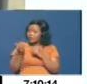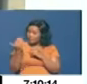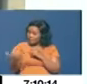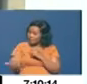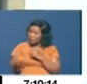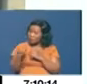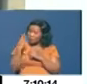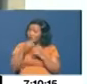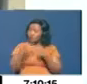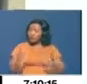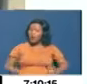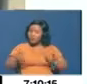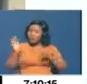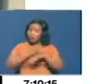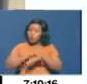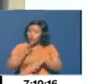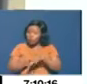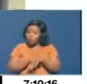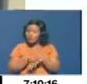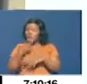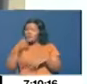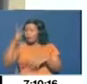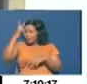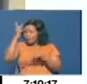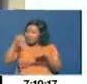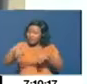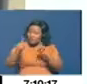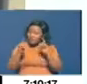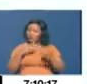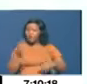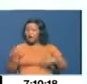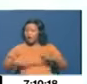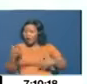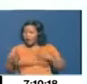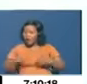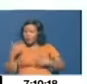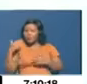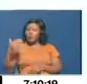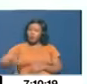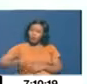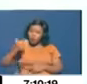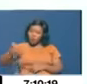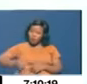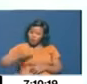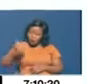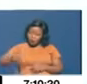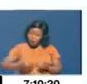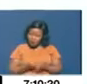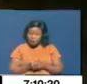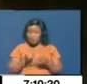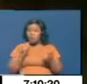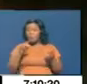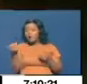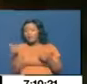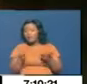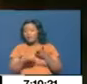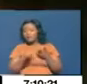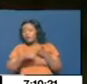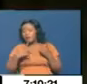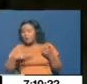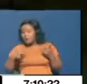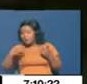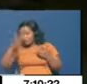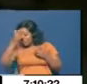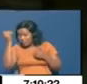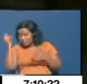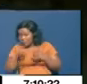yule ambaye wazazi wake wako na furaha na raha kila wakati. Jambo lingine watu wanasahau, ukiwa na